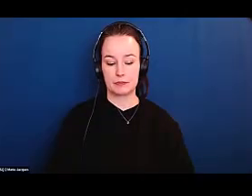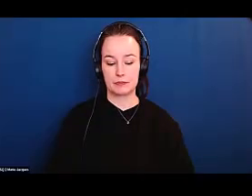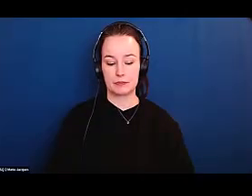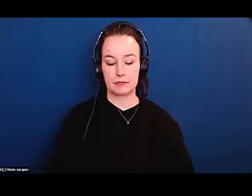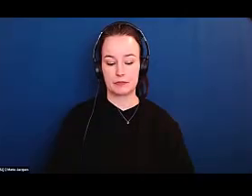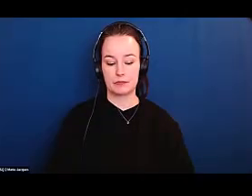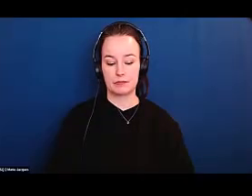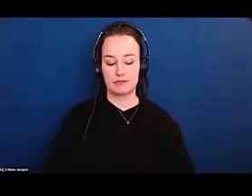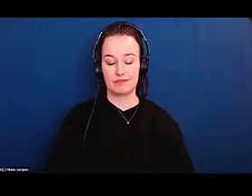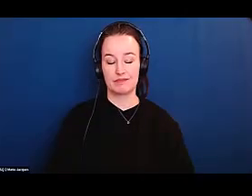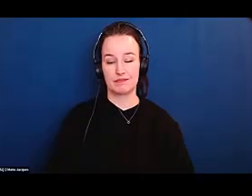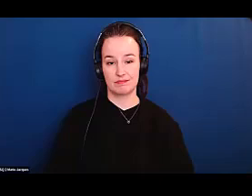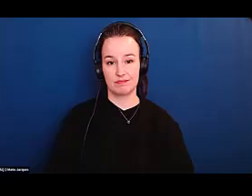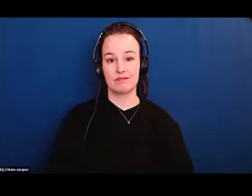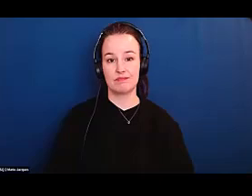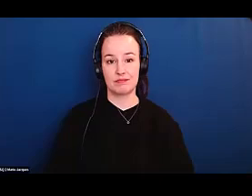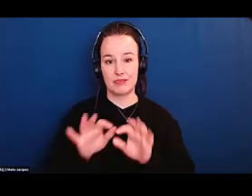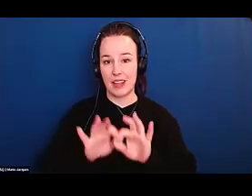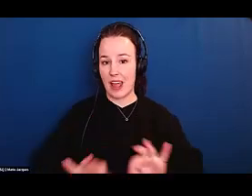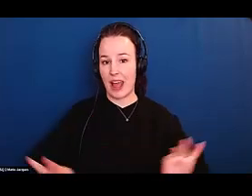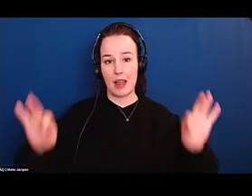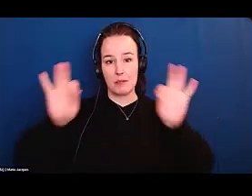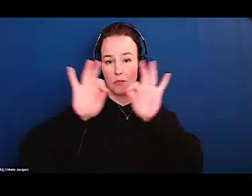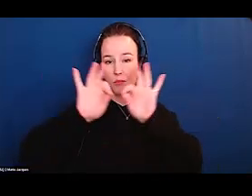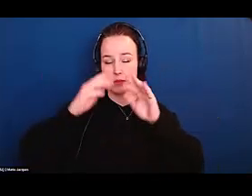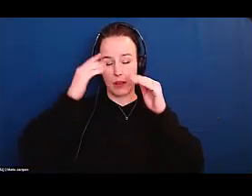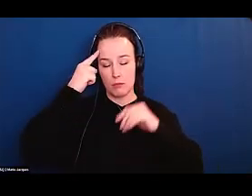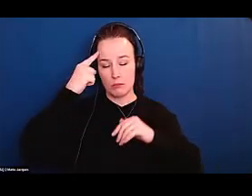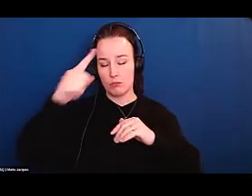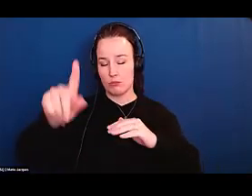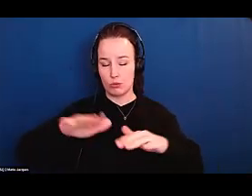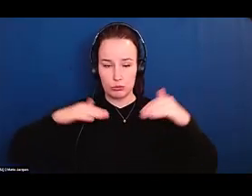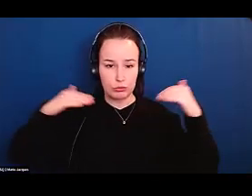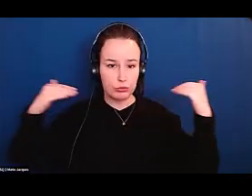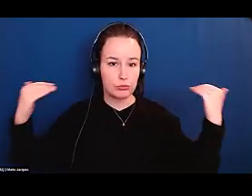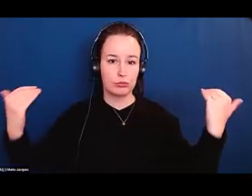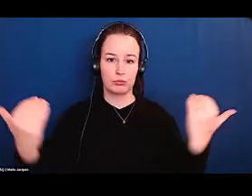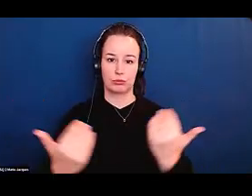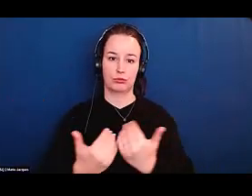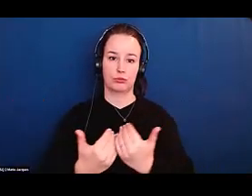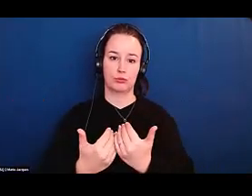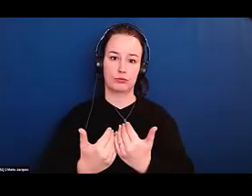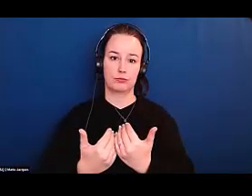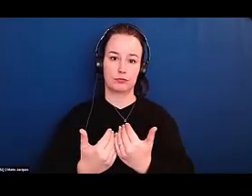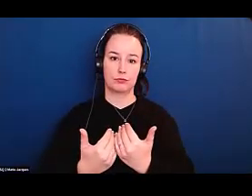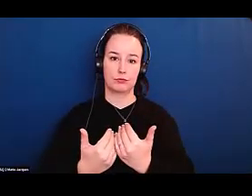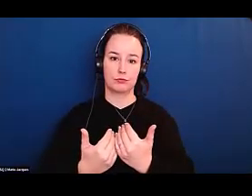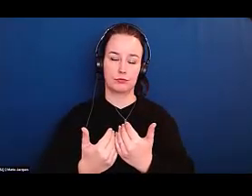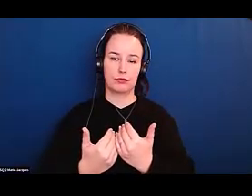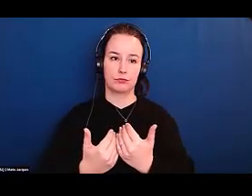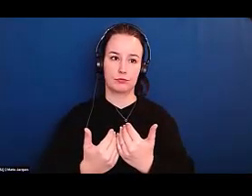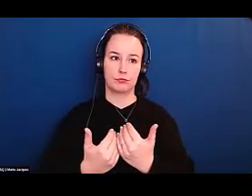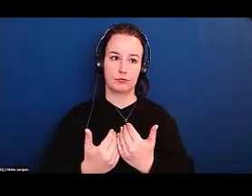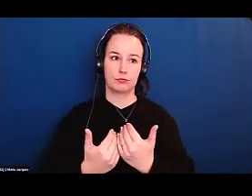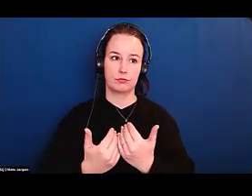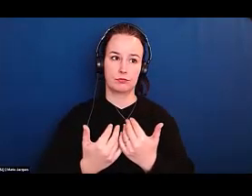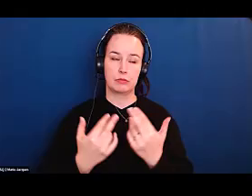Et ce que je voulais dire, c'est que c'est un travail très important pour nous tous et que nous souhaitons